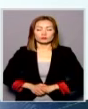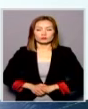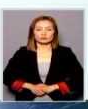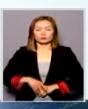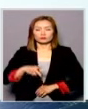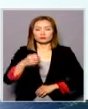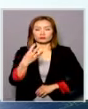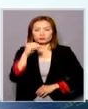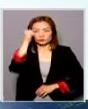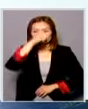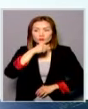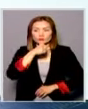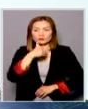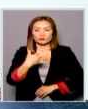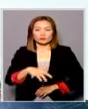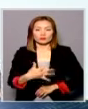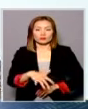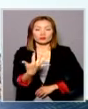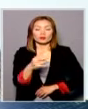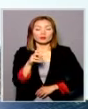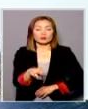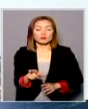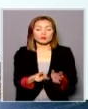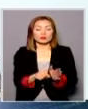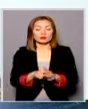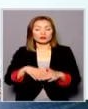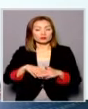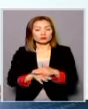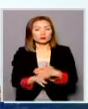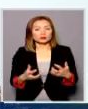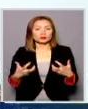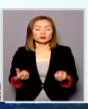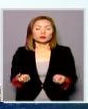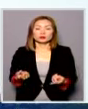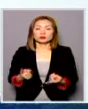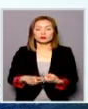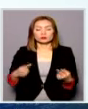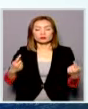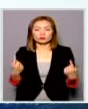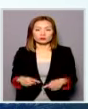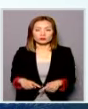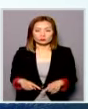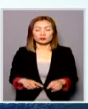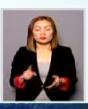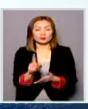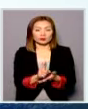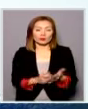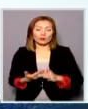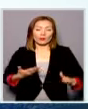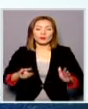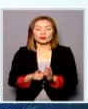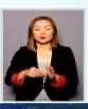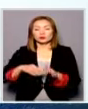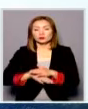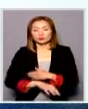В 2014 году в возрасте 55 лет в связи с тем, что я испытывала проблемы со здоровьем, получила возможность досрочного выхода